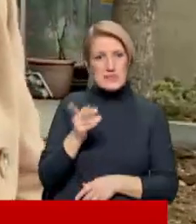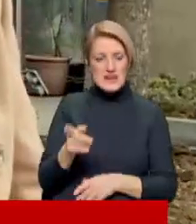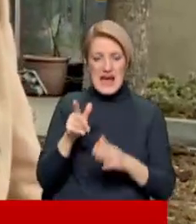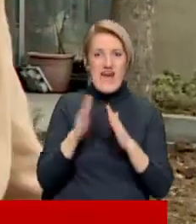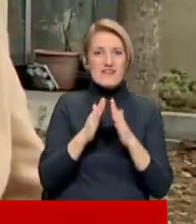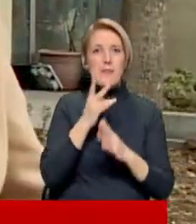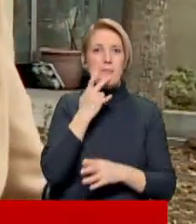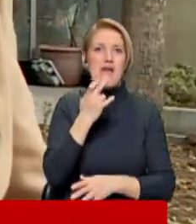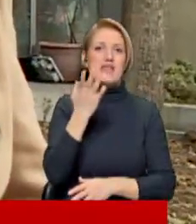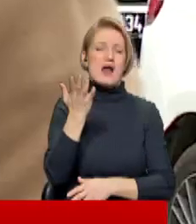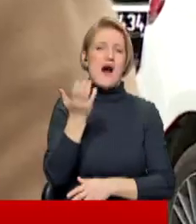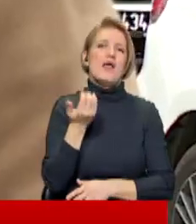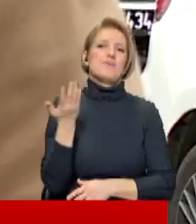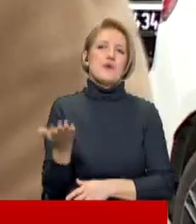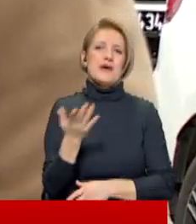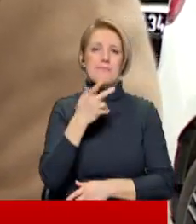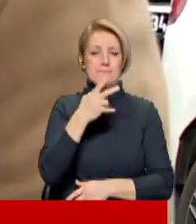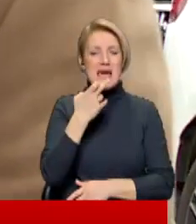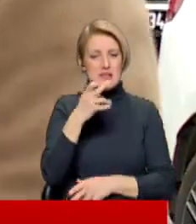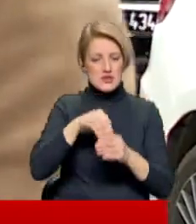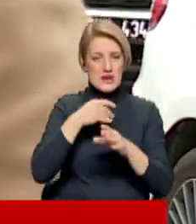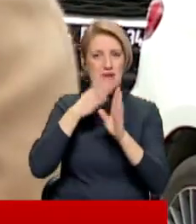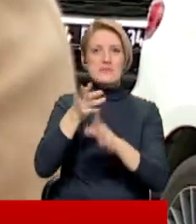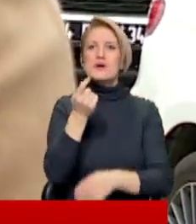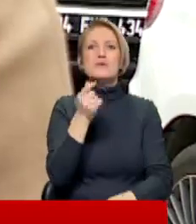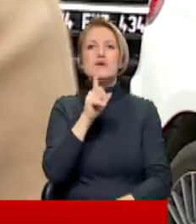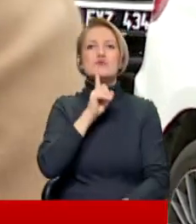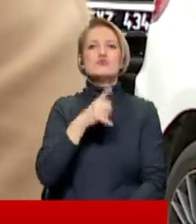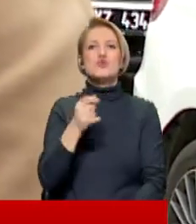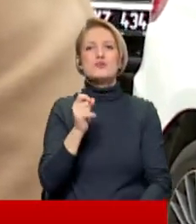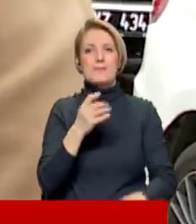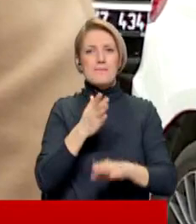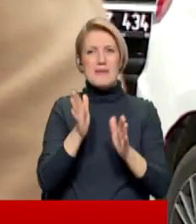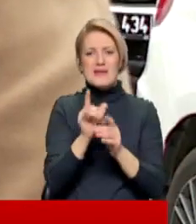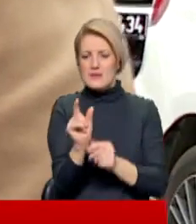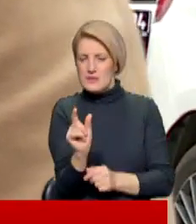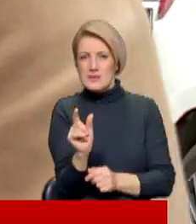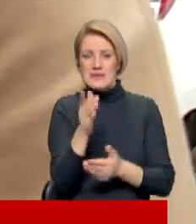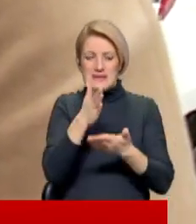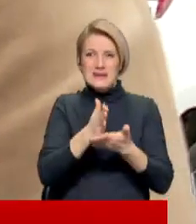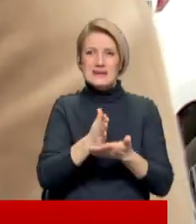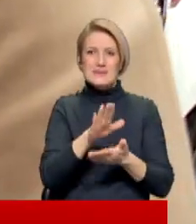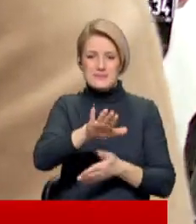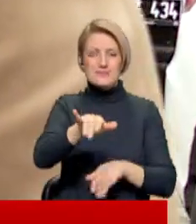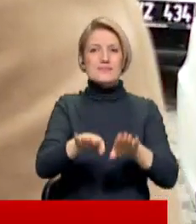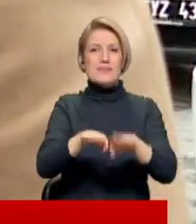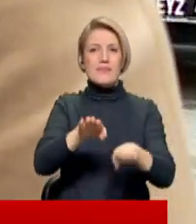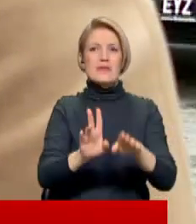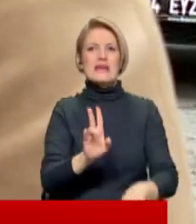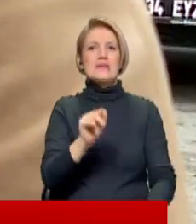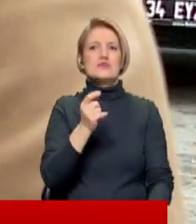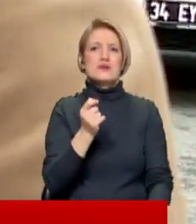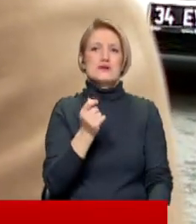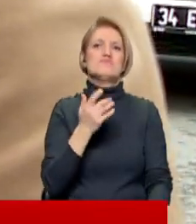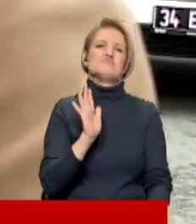evine peynir bile girmiyor. Peynire gittim. Dedim ne kadar kilosu? 190. Peki dedim bana şu kadarcık tart dedim. Tartta 70